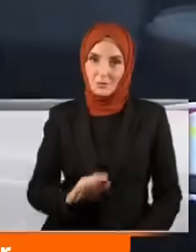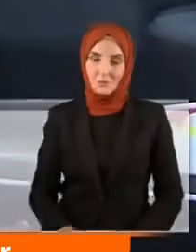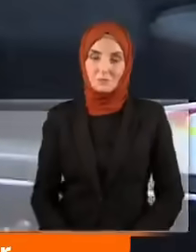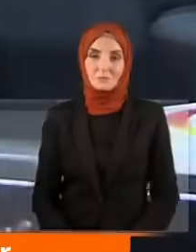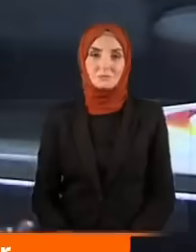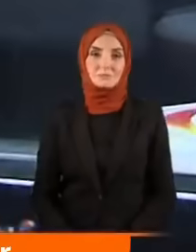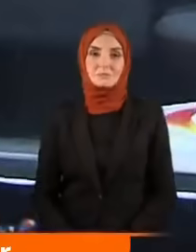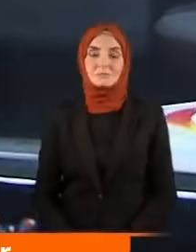yükselecek